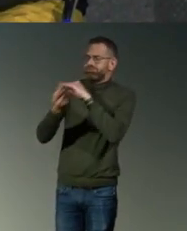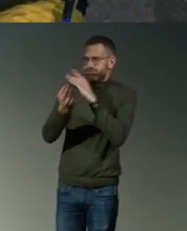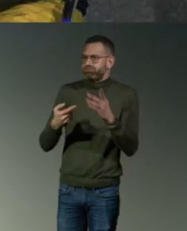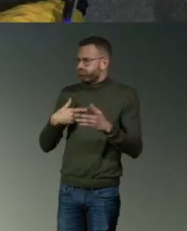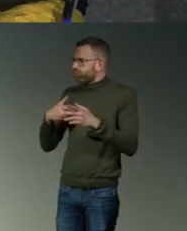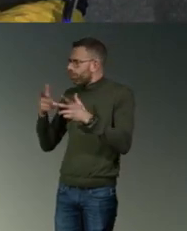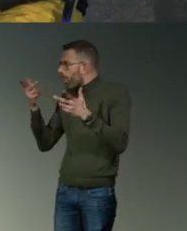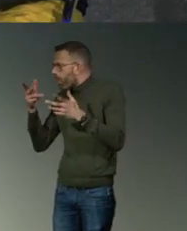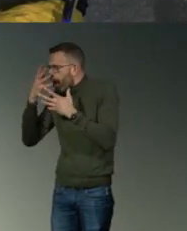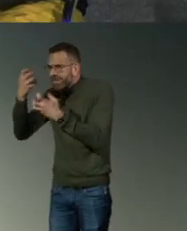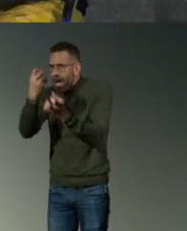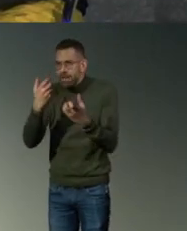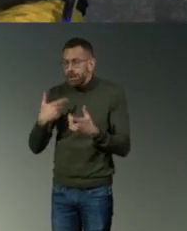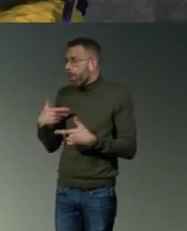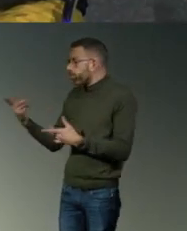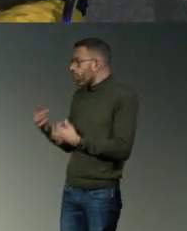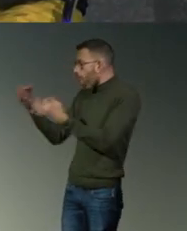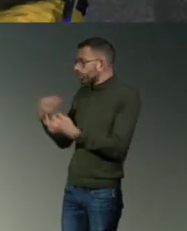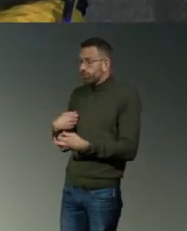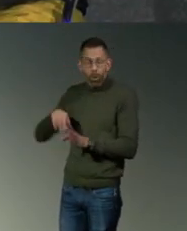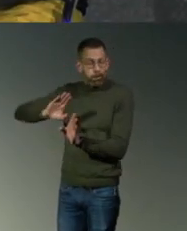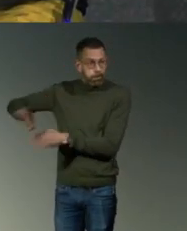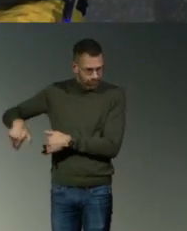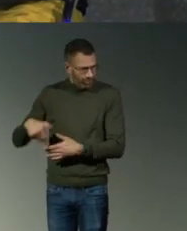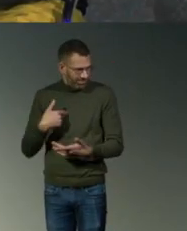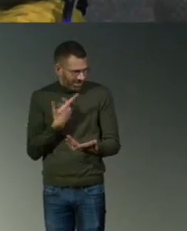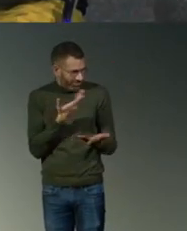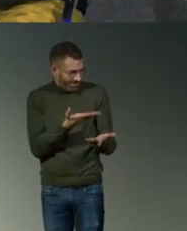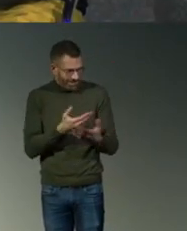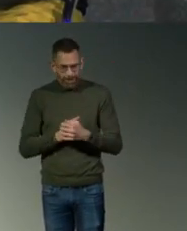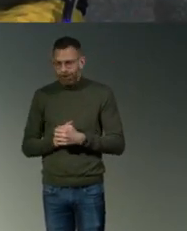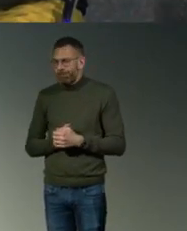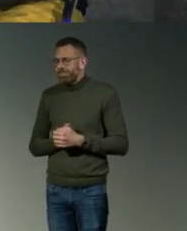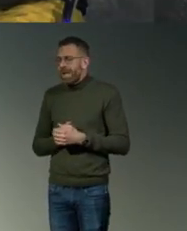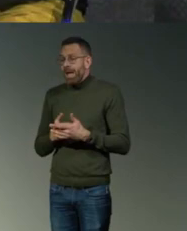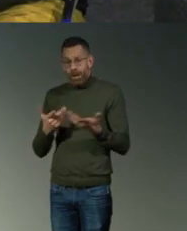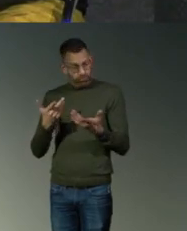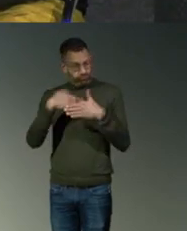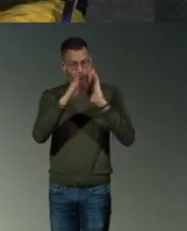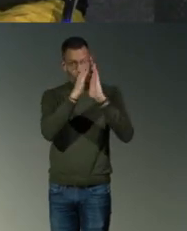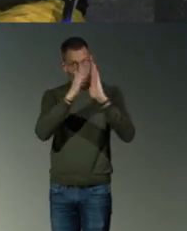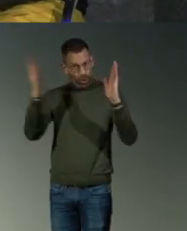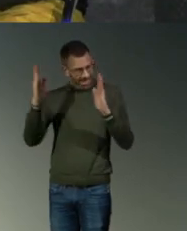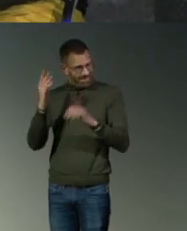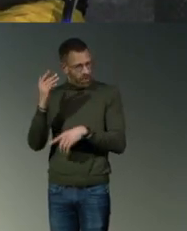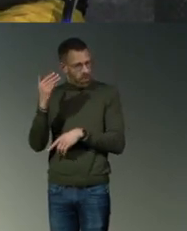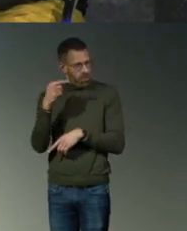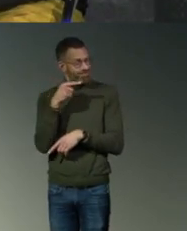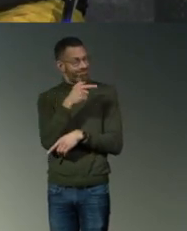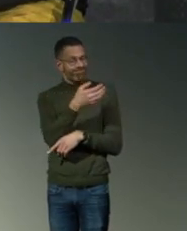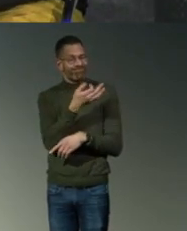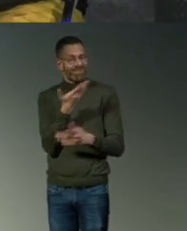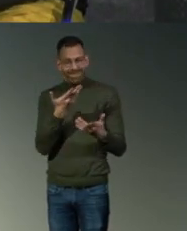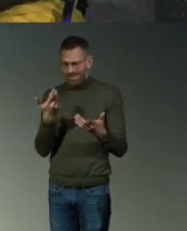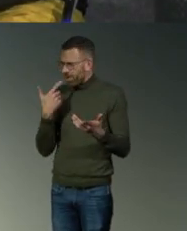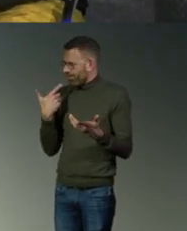nous. Je voudrais qu'on revienne toujours sur cette collection. Vous soulignez il y a un instant qu'il ne s'agissait pas pour vous d'être dans